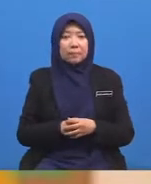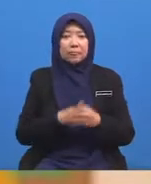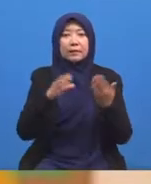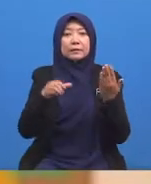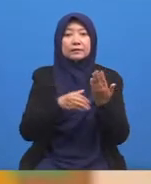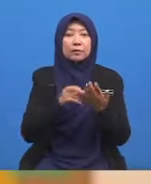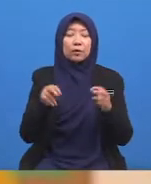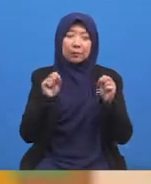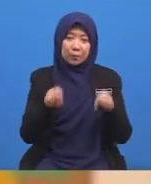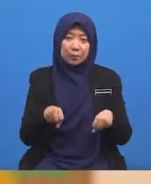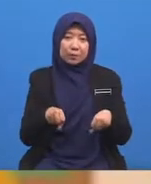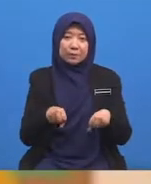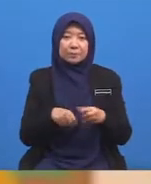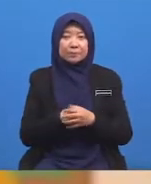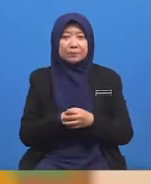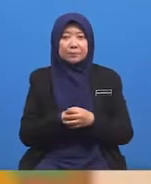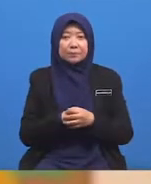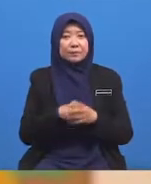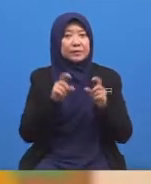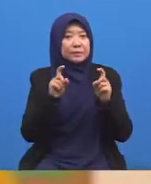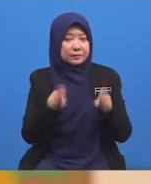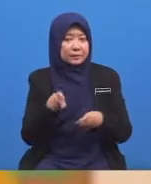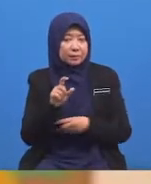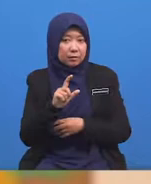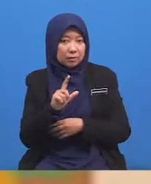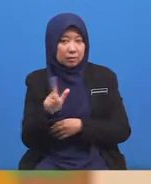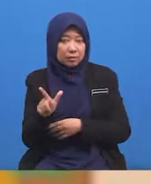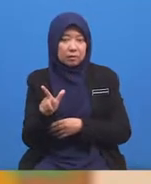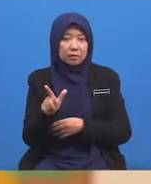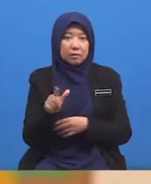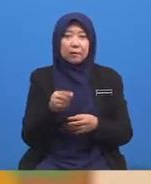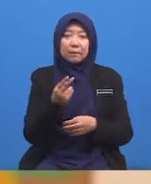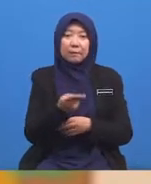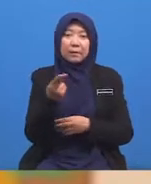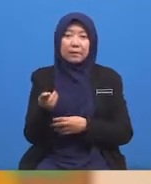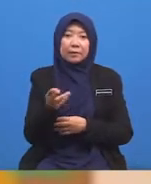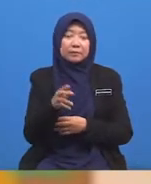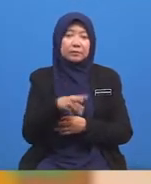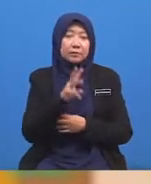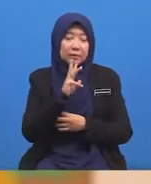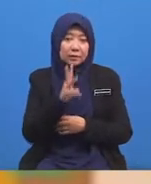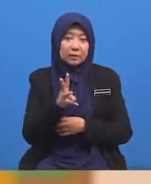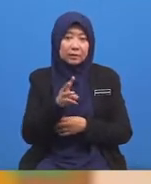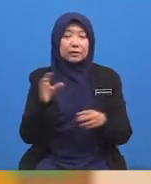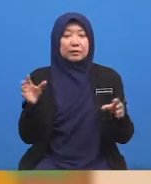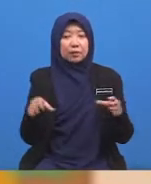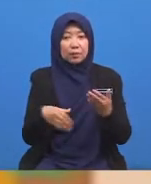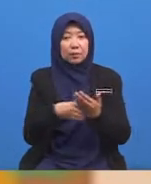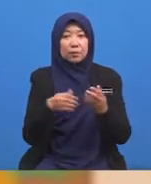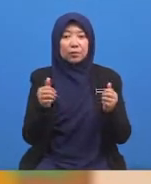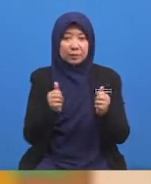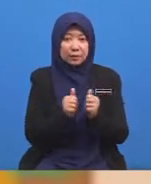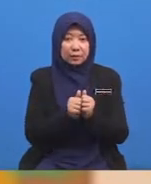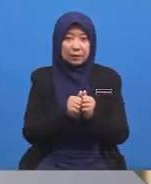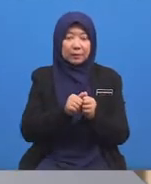Campuran yang boleh dituras mestilah terdiri daripada bahan cecair yang dicampur dengan bahan pepejal.